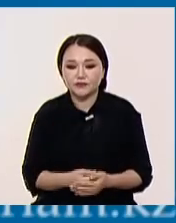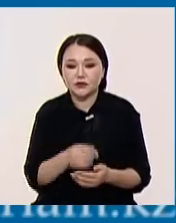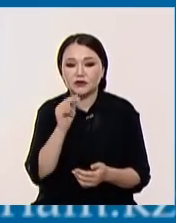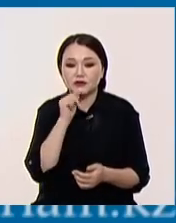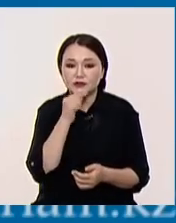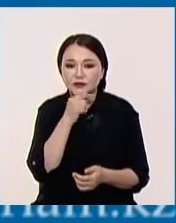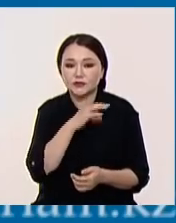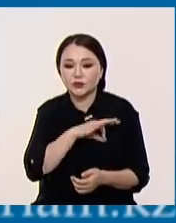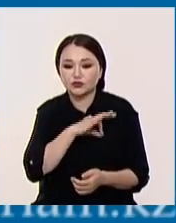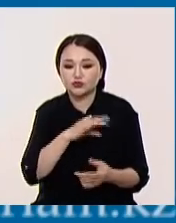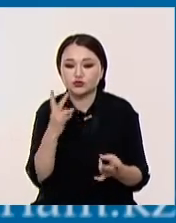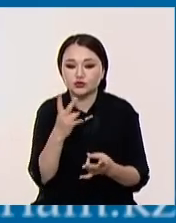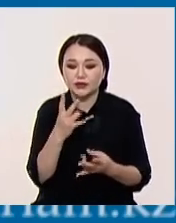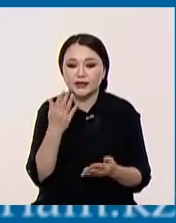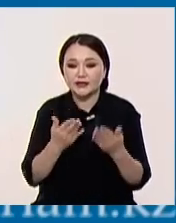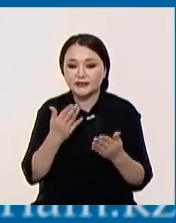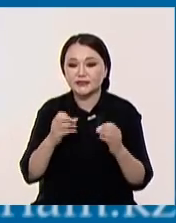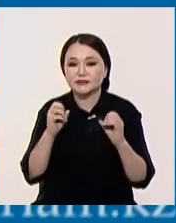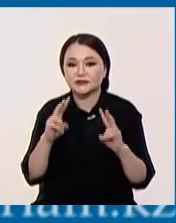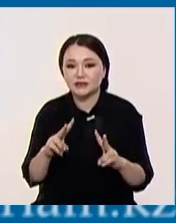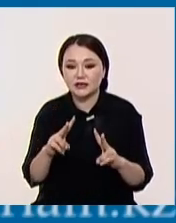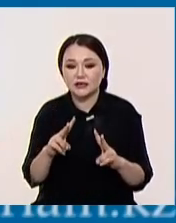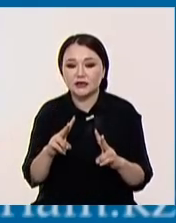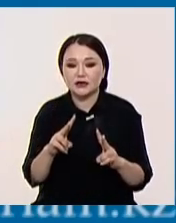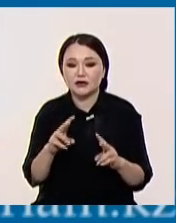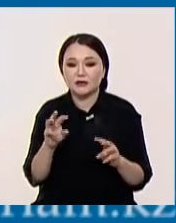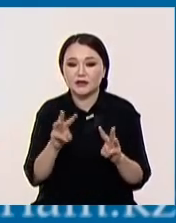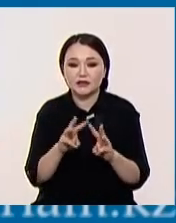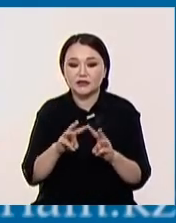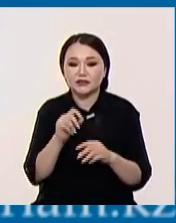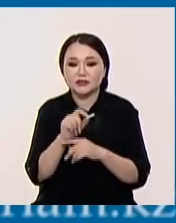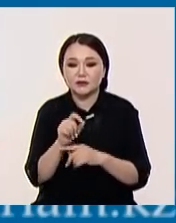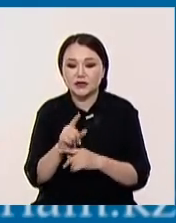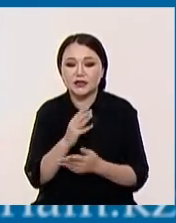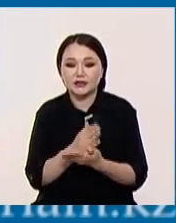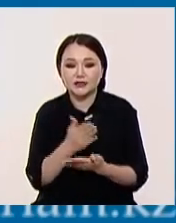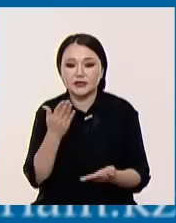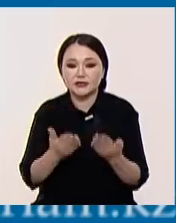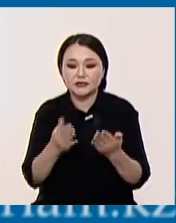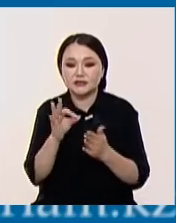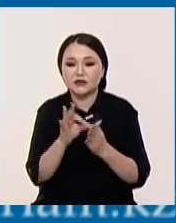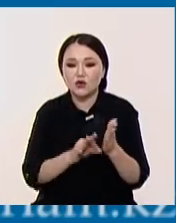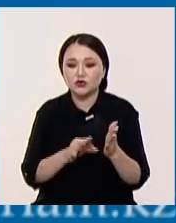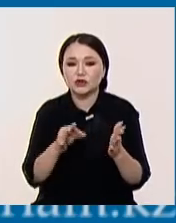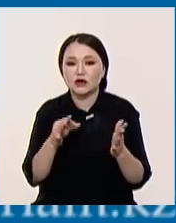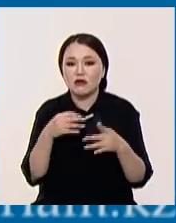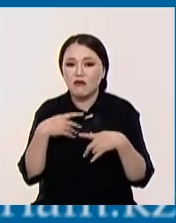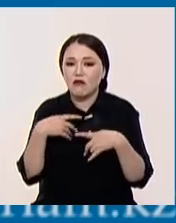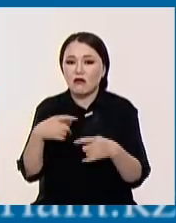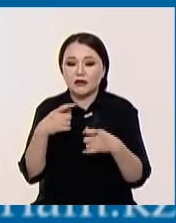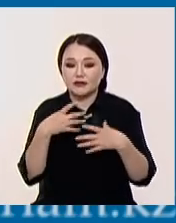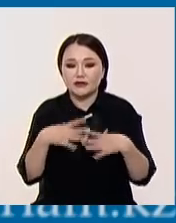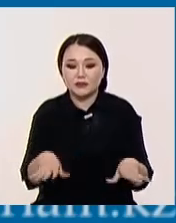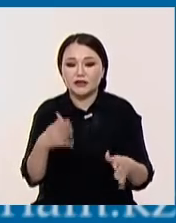керек, егер де бұған арнайы премьер-министрдің де тапсырмасы бар, егер де шұғыл жағдайлар болмаса, егер де